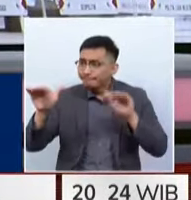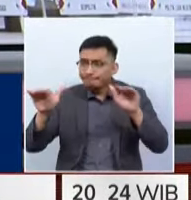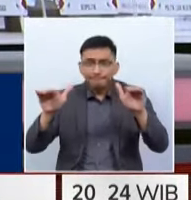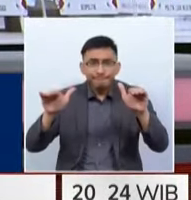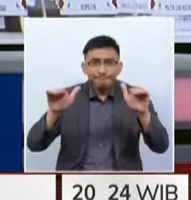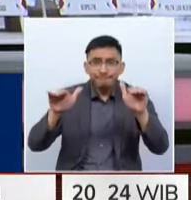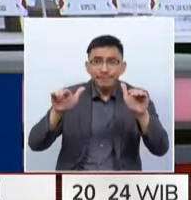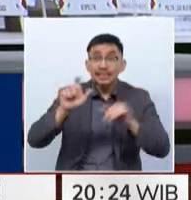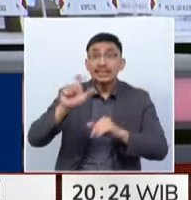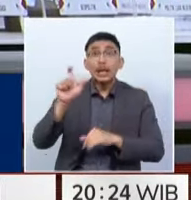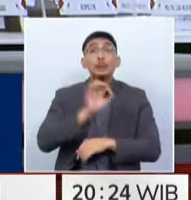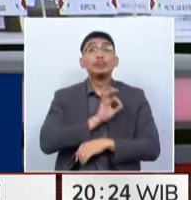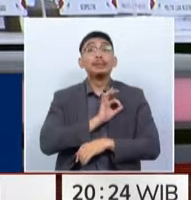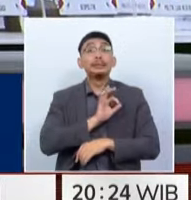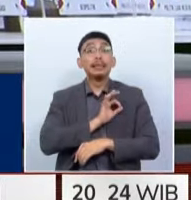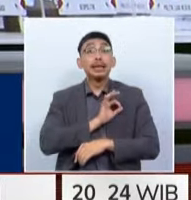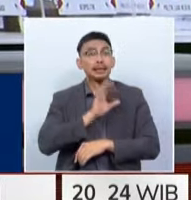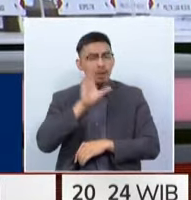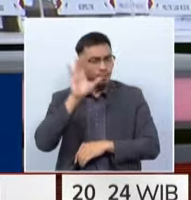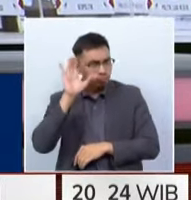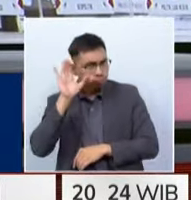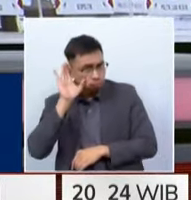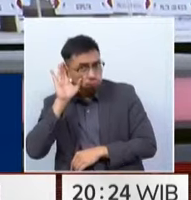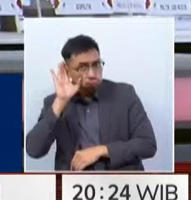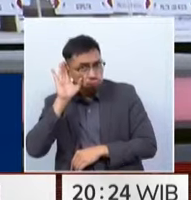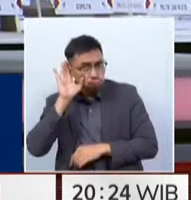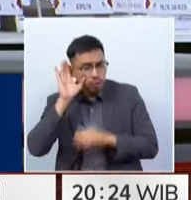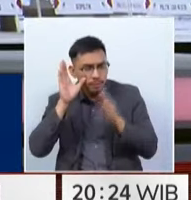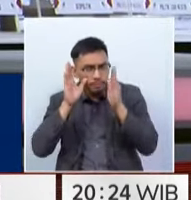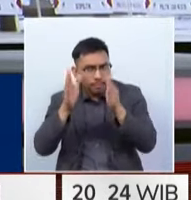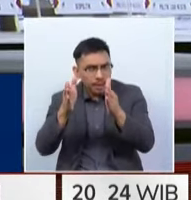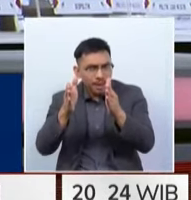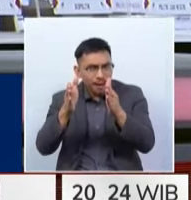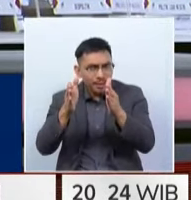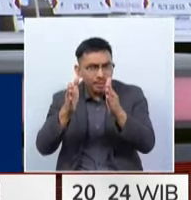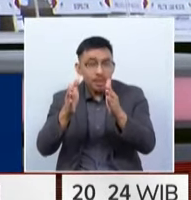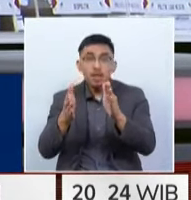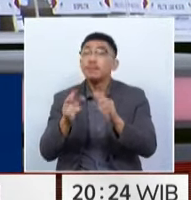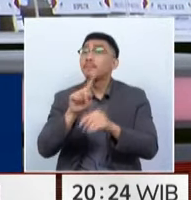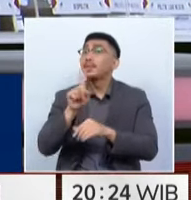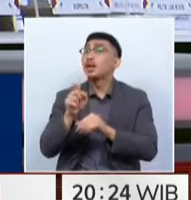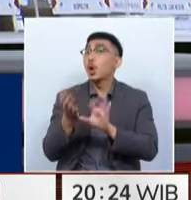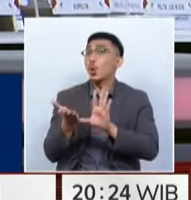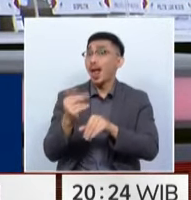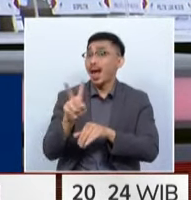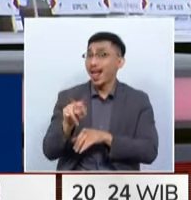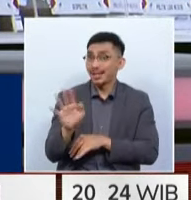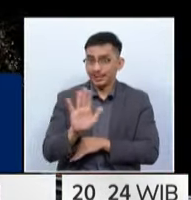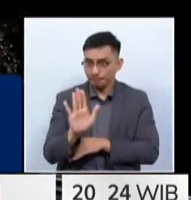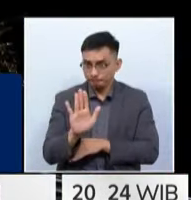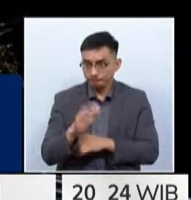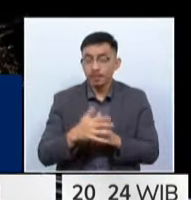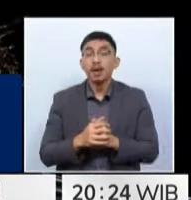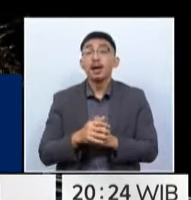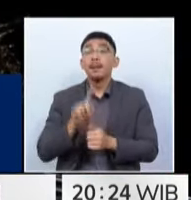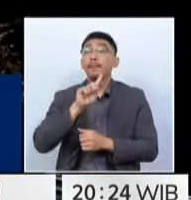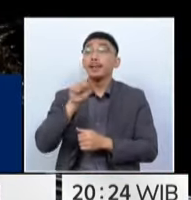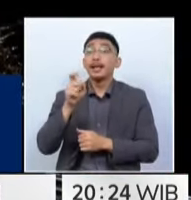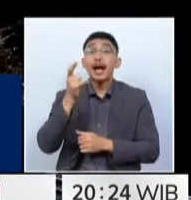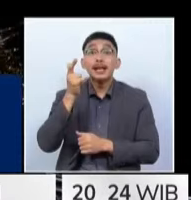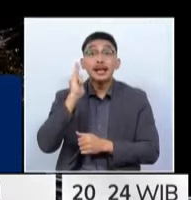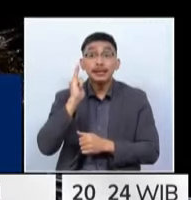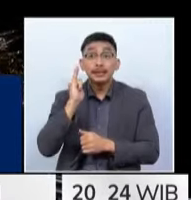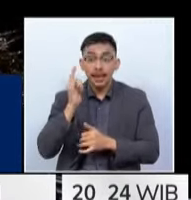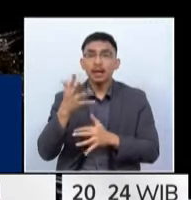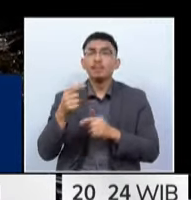seksama karena pertanyaan tidak akan kami ulang dan pertanyaan untuk bapak Ganjar pranowo adalah konflik Laut